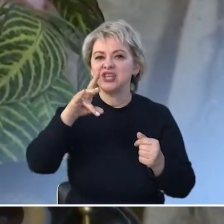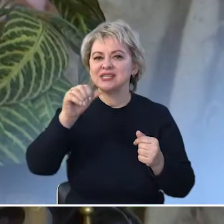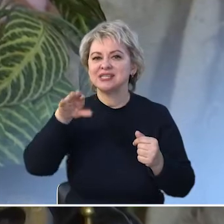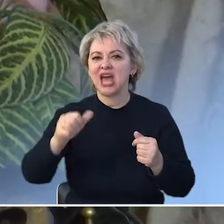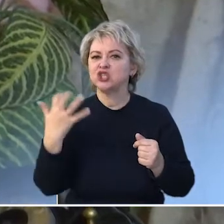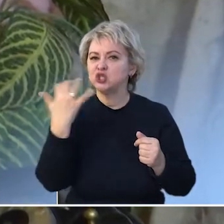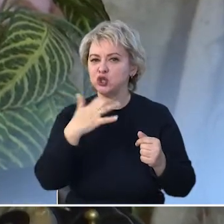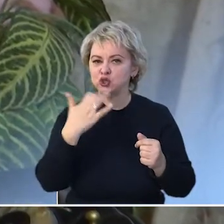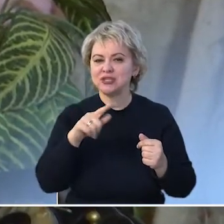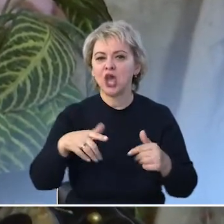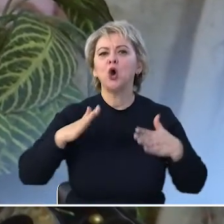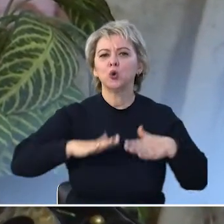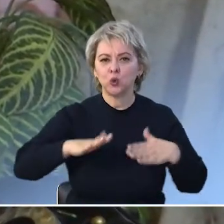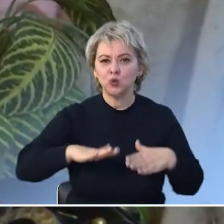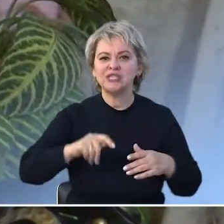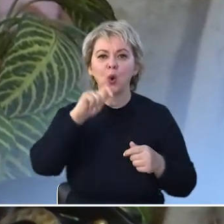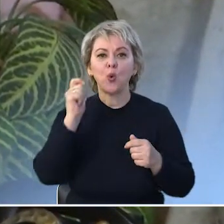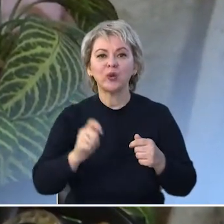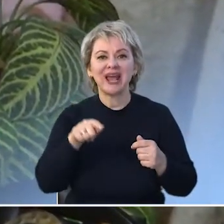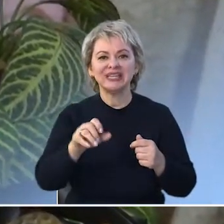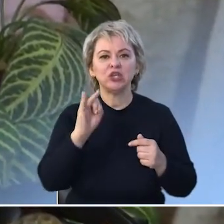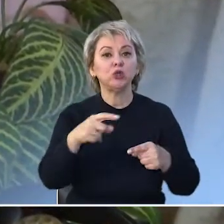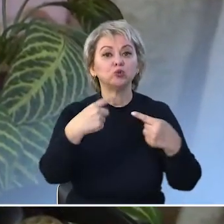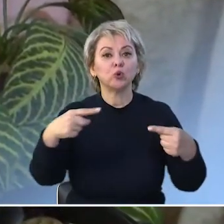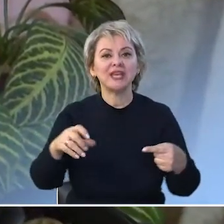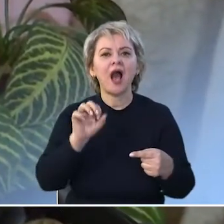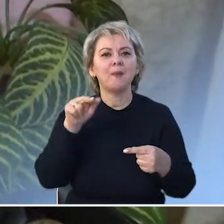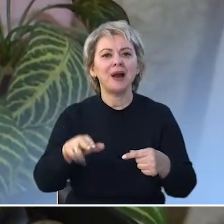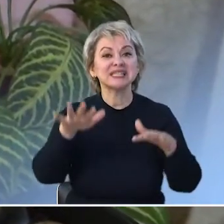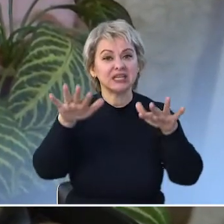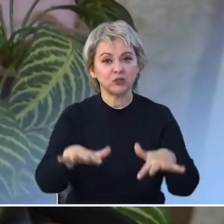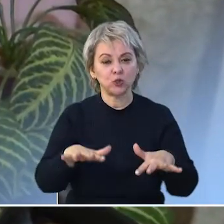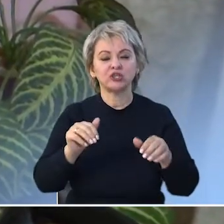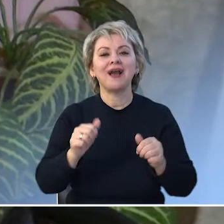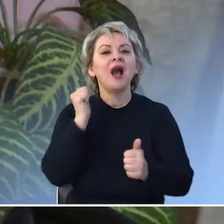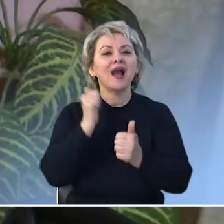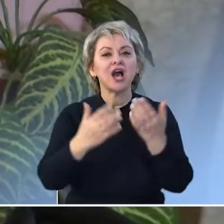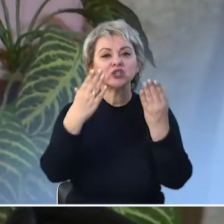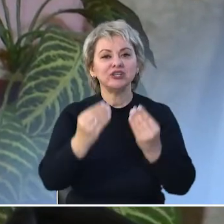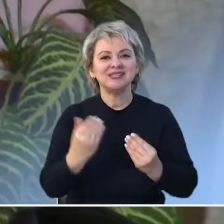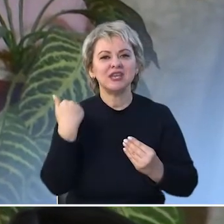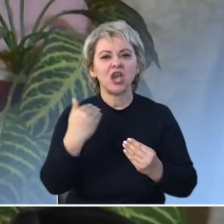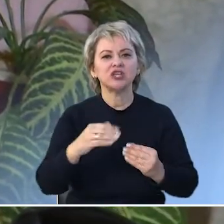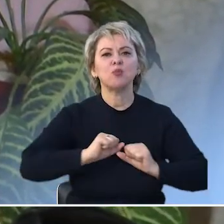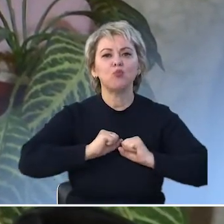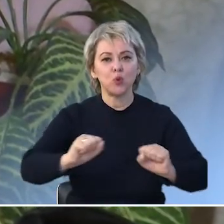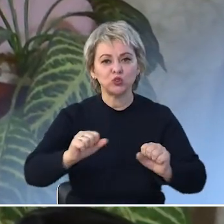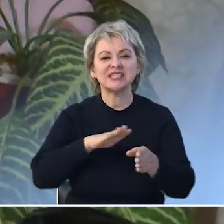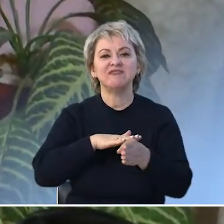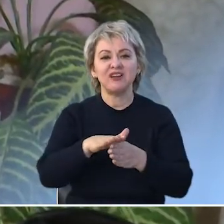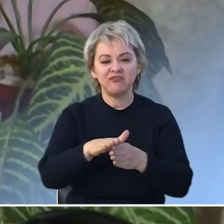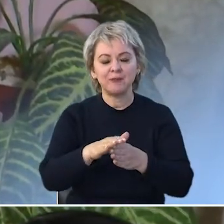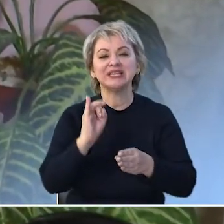Афганистане, в Чечне, в Грузии, на Украине и в других опасных точках. Каждый день они